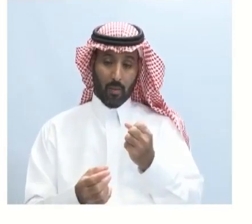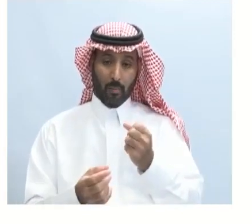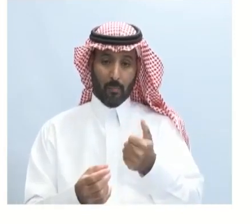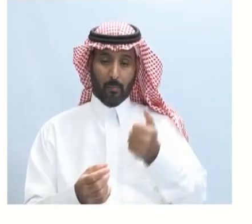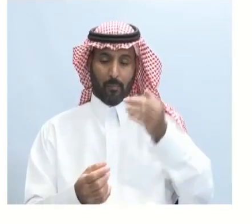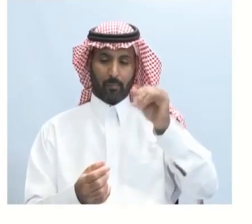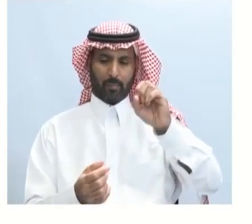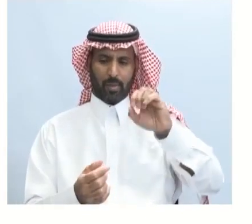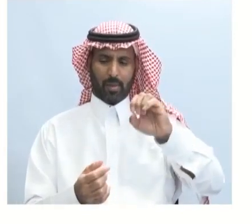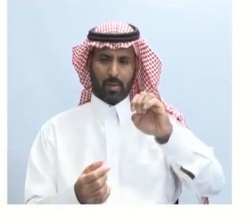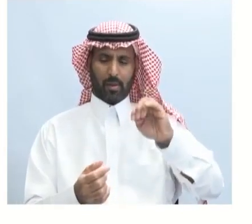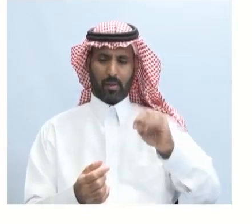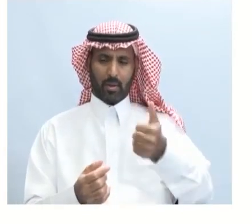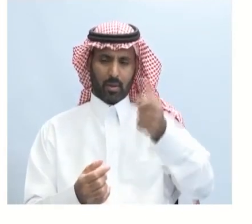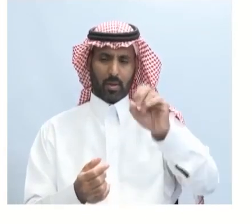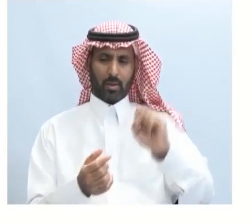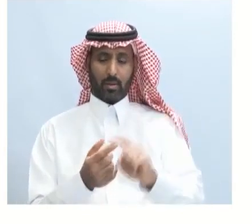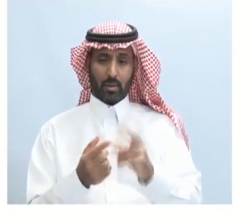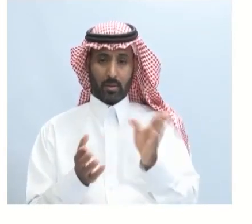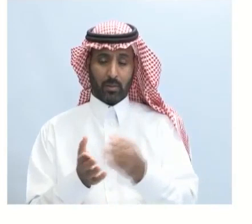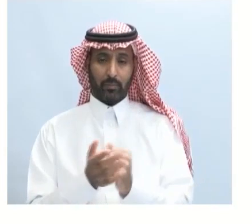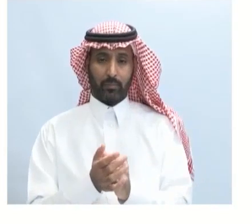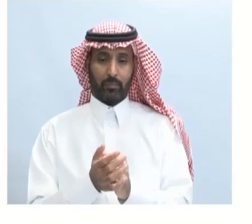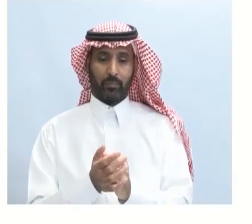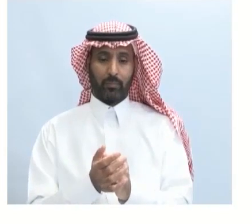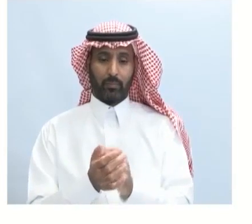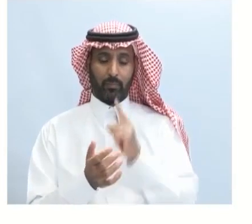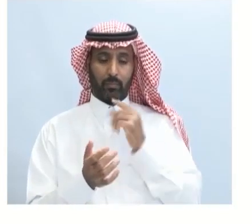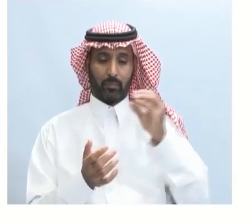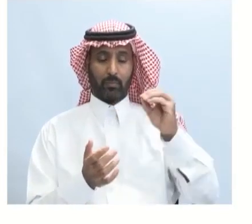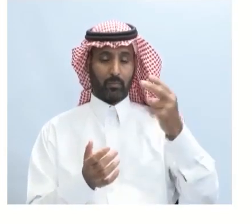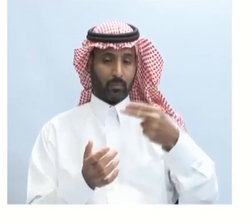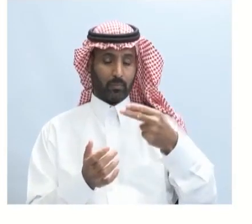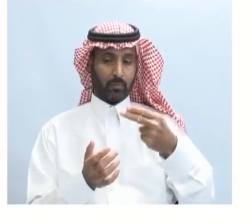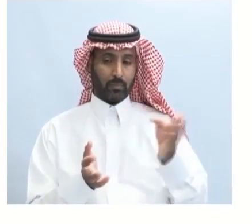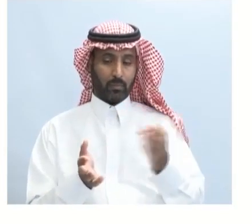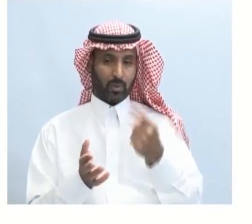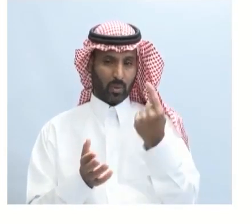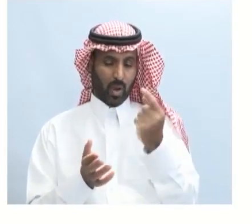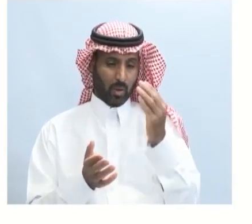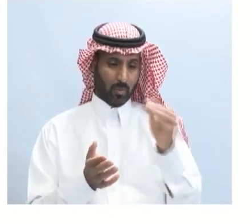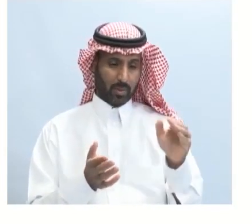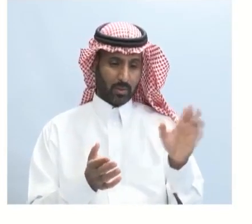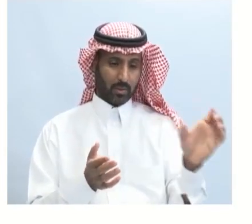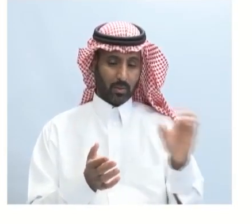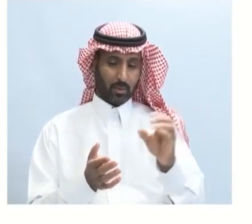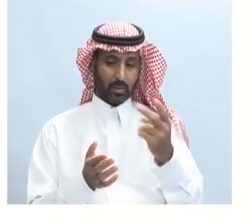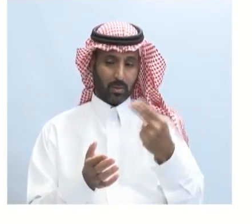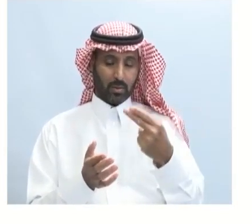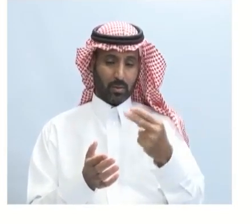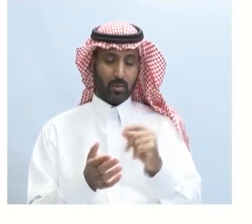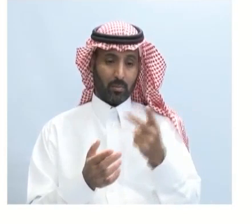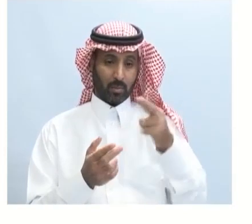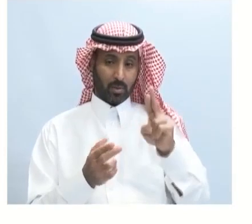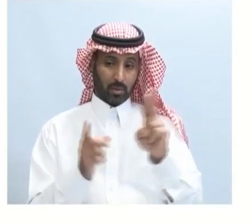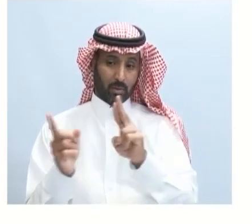اثنين بروبانول طبعا الكيتون لابد ان تكون الهيدروكسيل في ذره وسطيه بين ذرتين بين ار وار